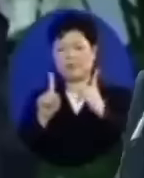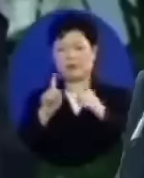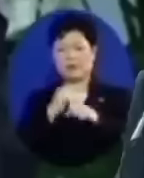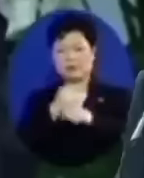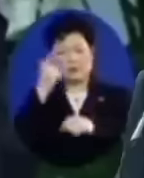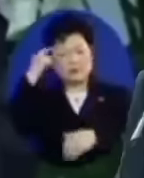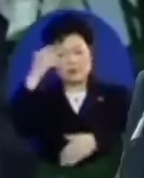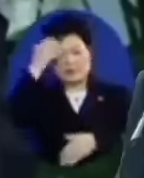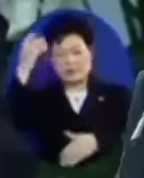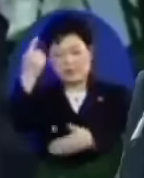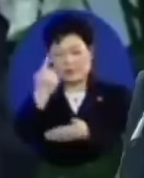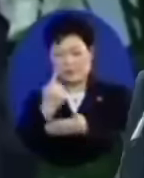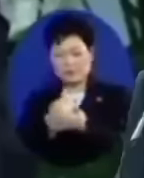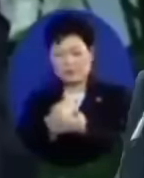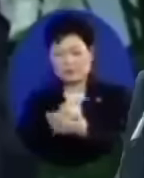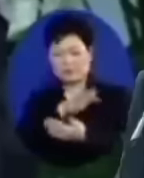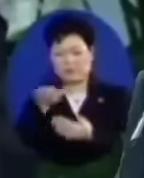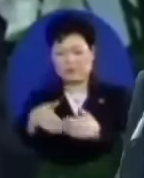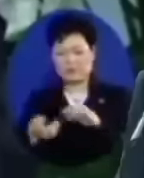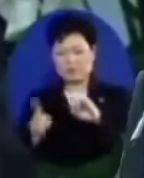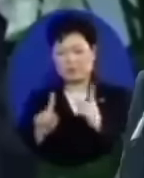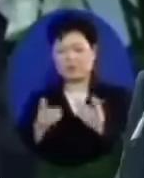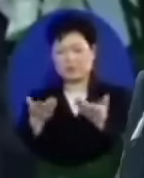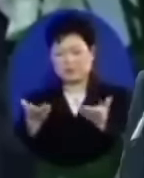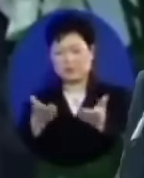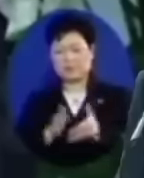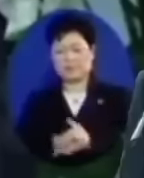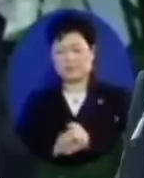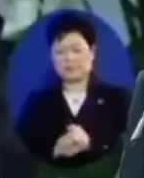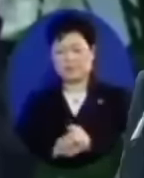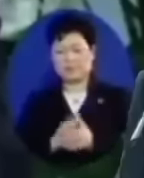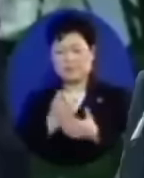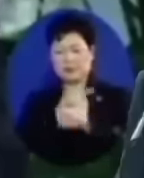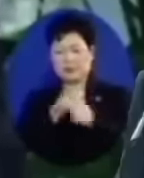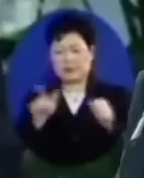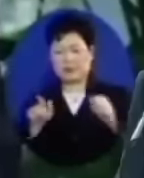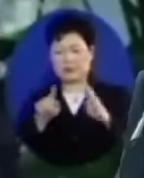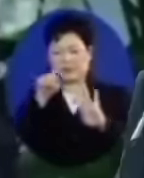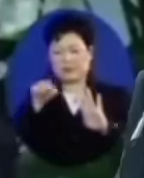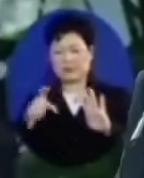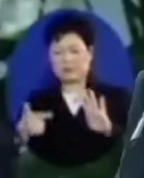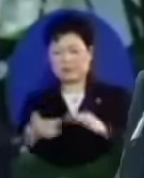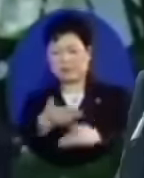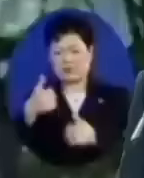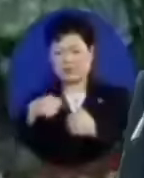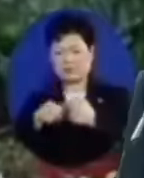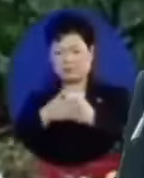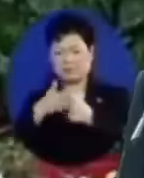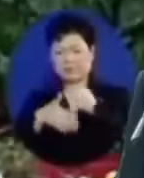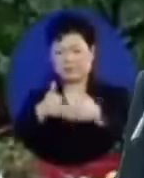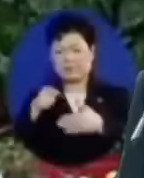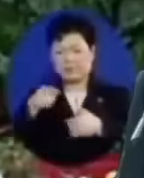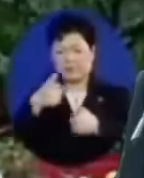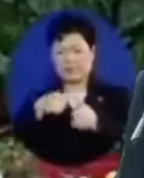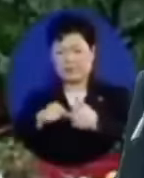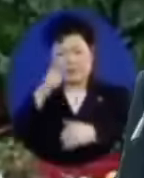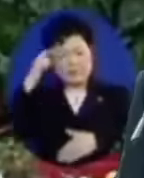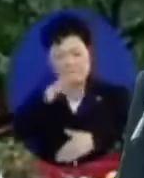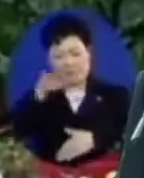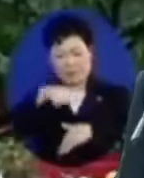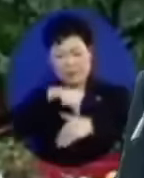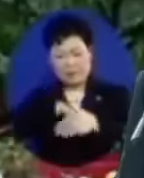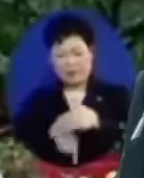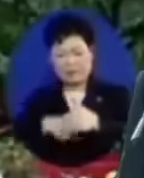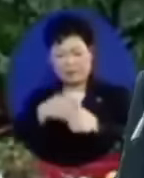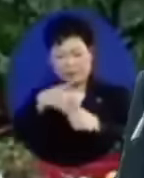성령으로 오셔서 우리를 부활시킨 것입니다. 갈라디아서 4장 6절에 너희가 아들이므로 하나님이 그 아들의 영을 우리 마음